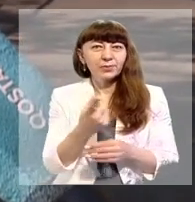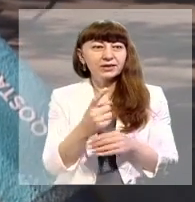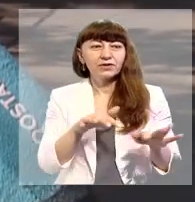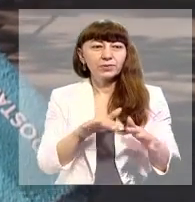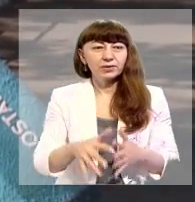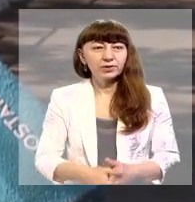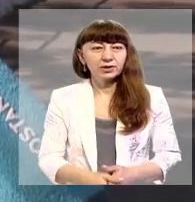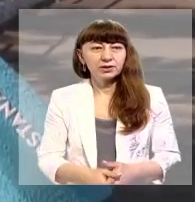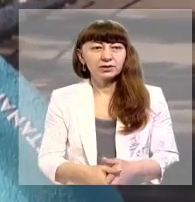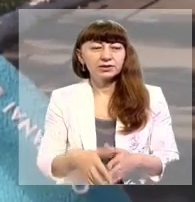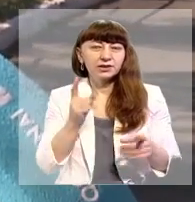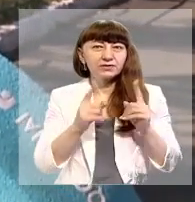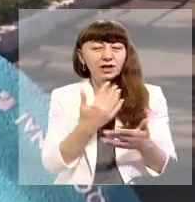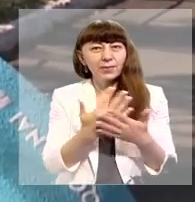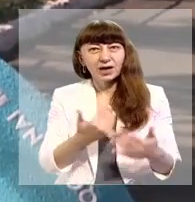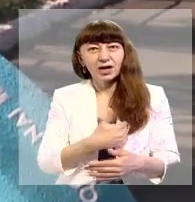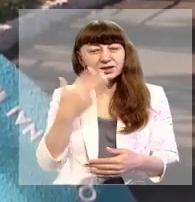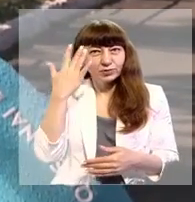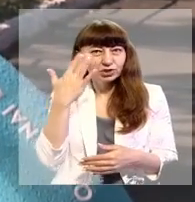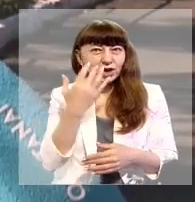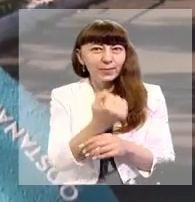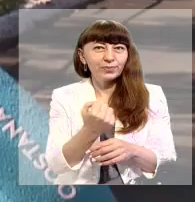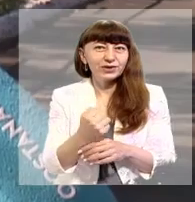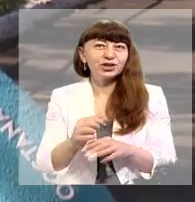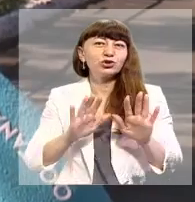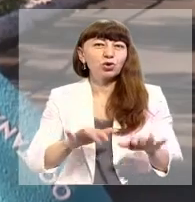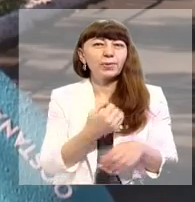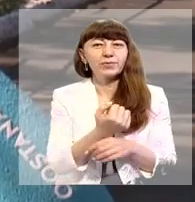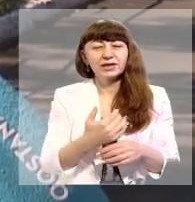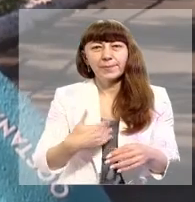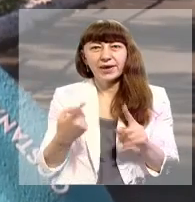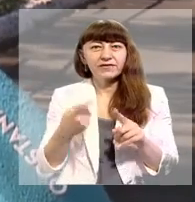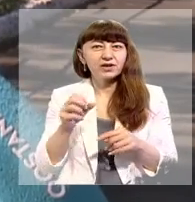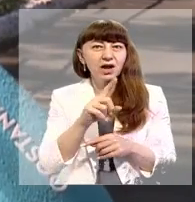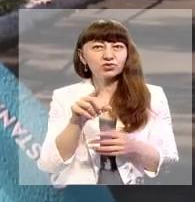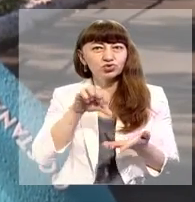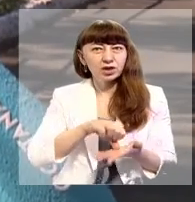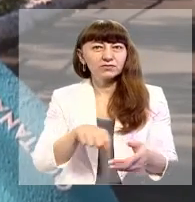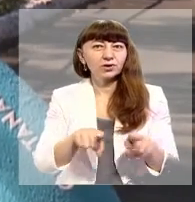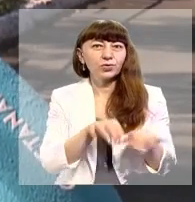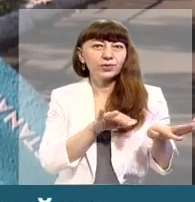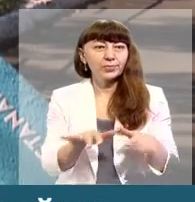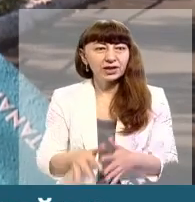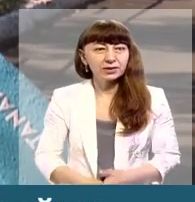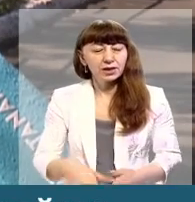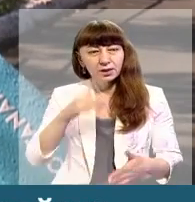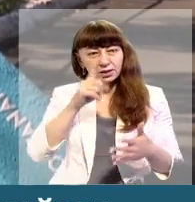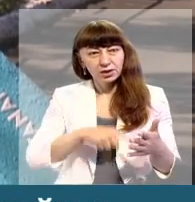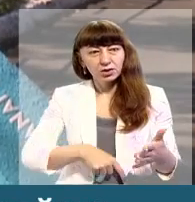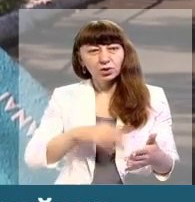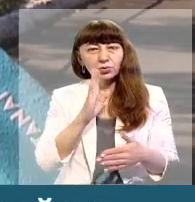мероприятия. Естественно, мы хотим победить, только победить. Я первый раз участвую в таком мероприятии. Надеюсь,